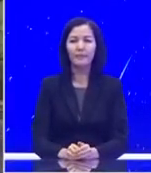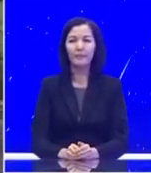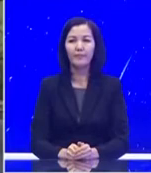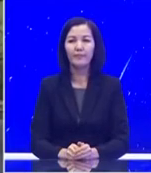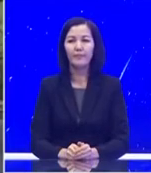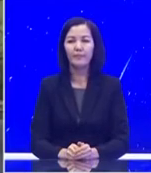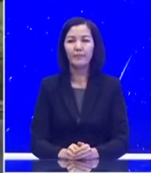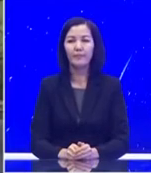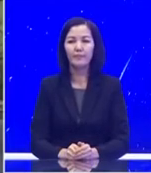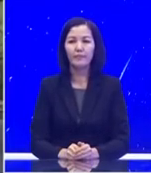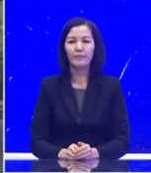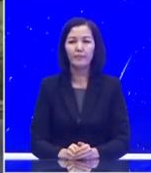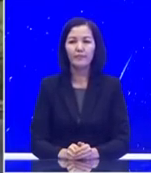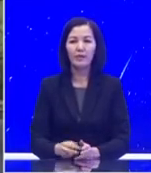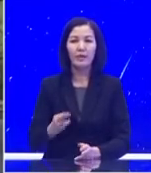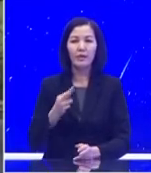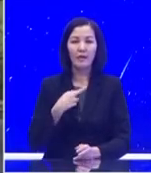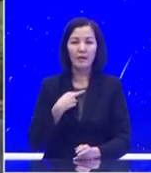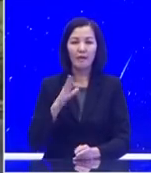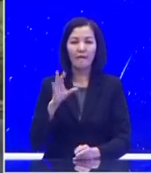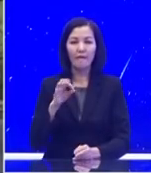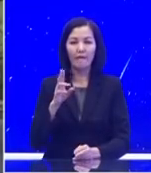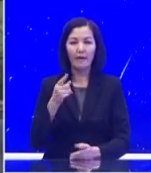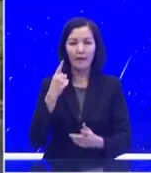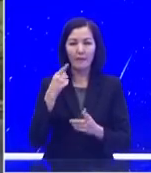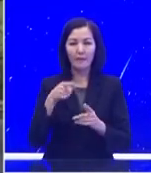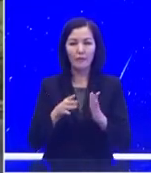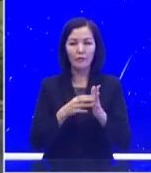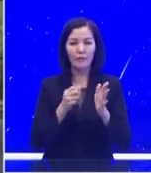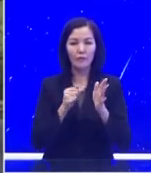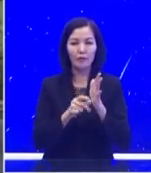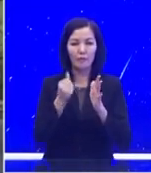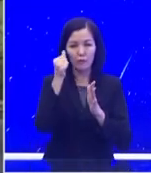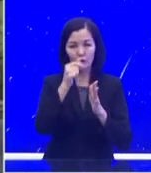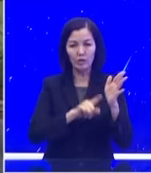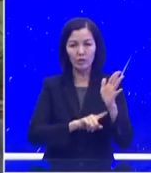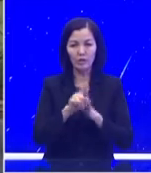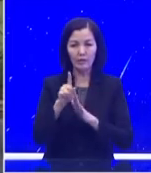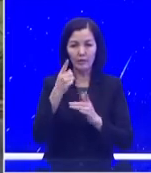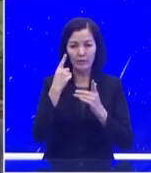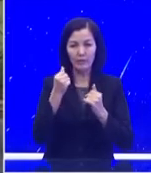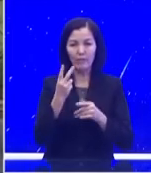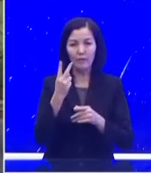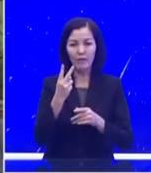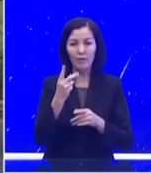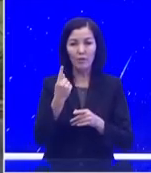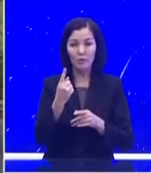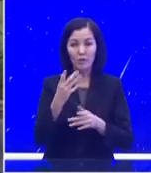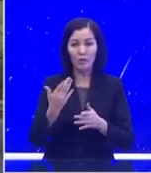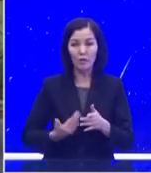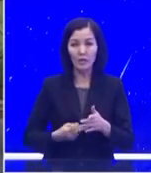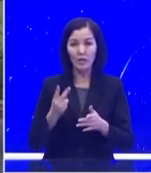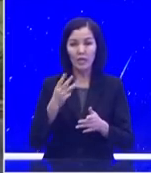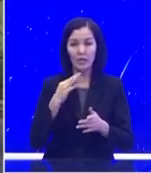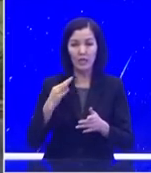Я знаю эту Валю. Мен Валя Кудрявцеваны 1960 жылдан бері білем. Ол жалғыз тұрады. Екі ұлы қайтыс болды. Күйеуі де